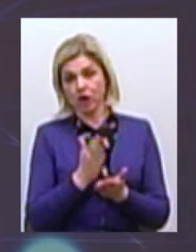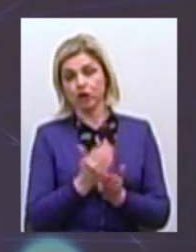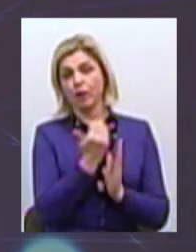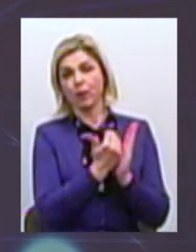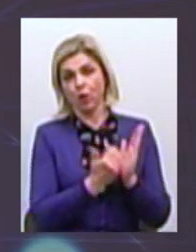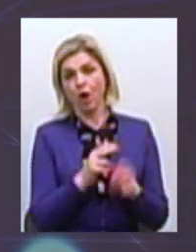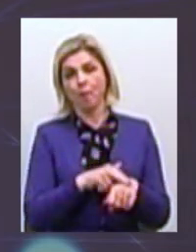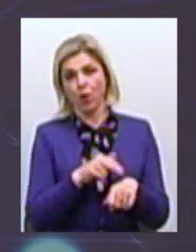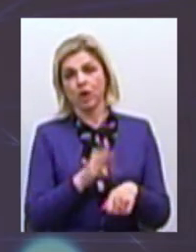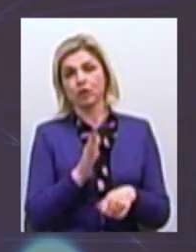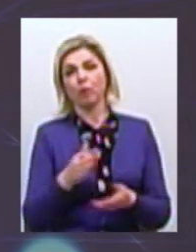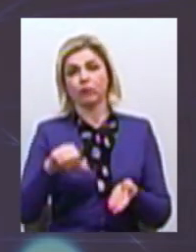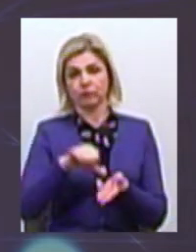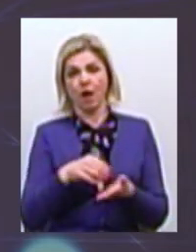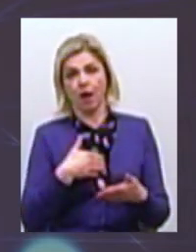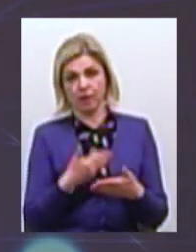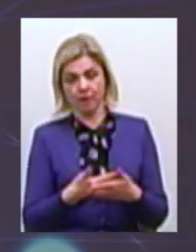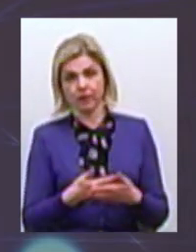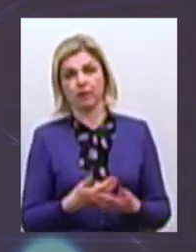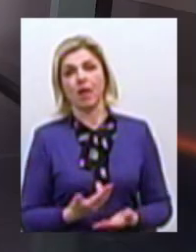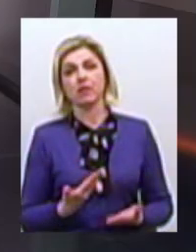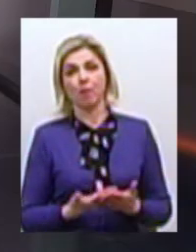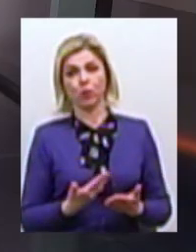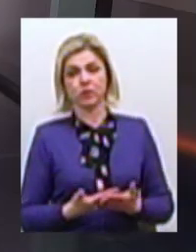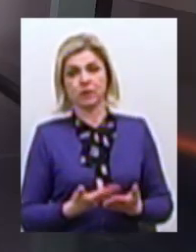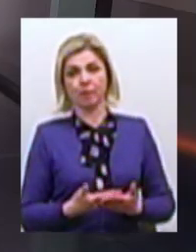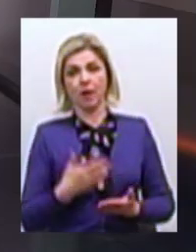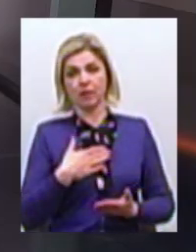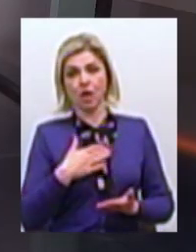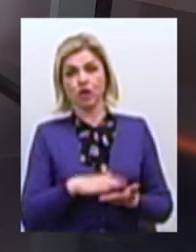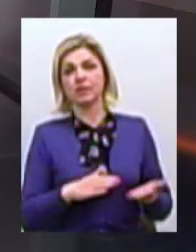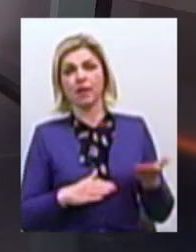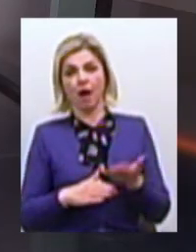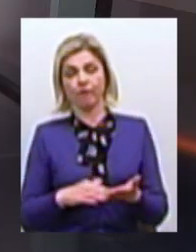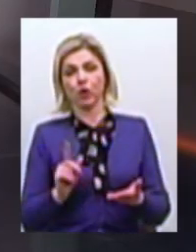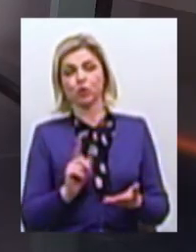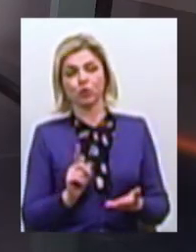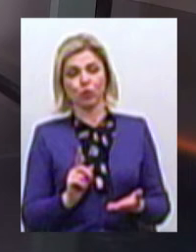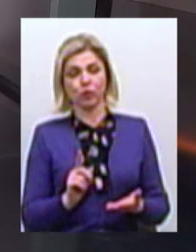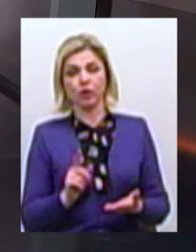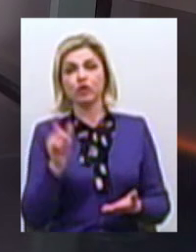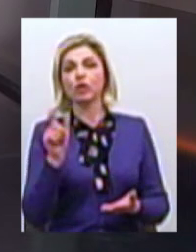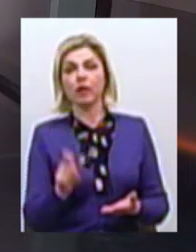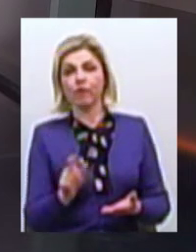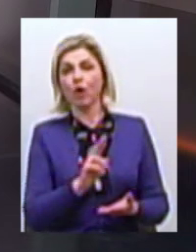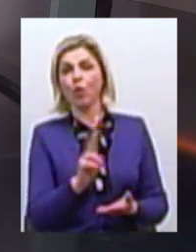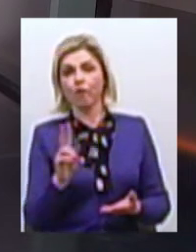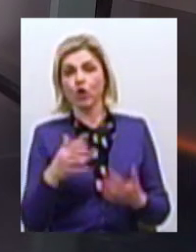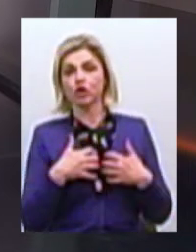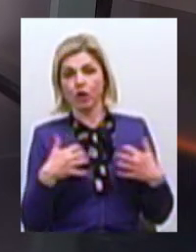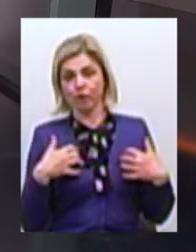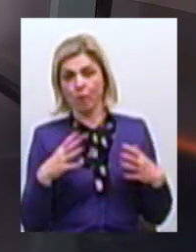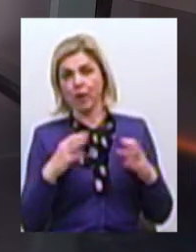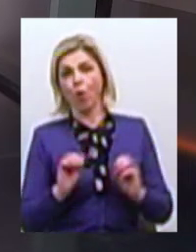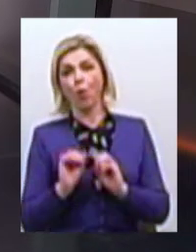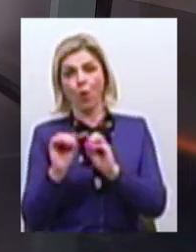будет действовать более активно. Потому что, допустим, наши заявки о том, что человек, которому животное было отдано